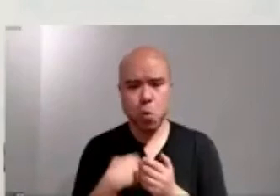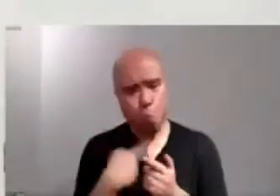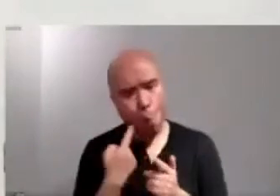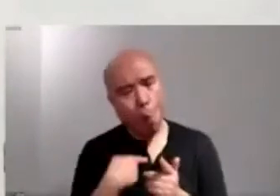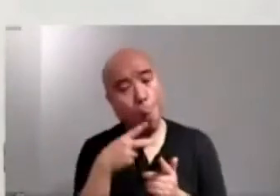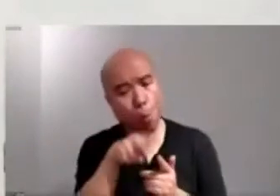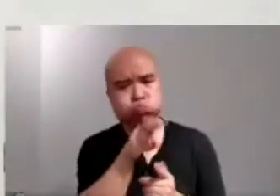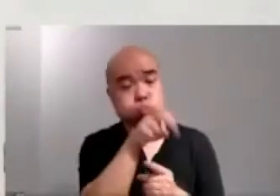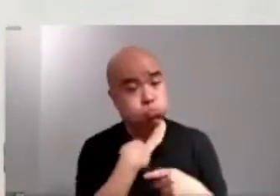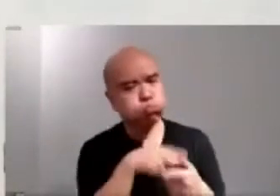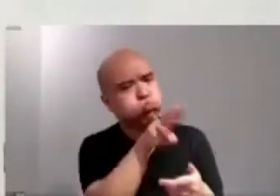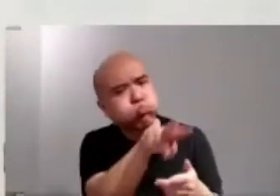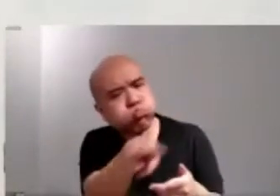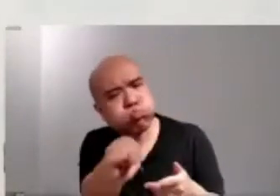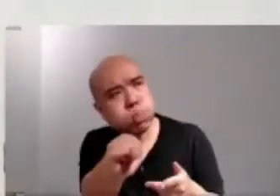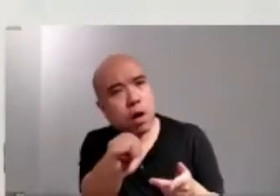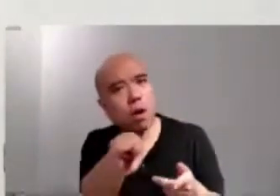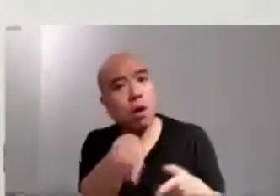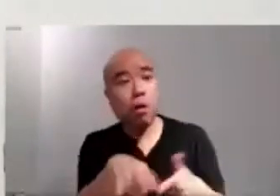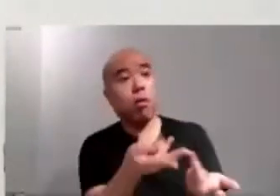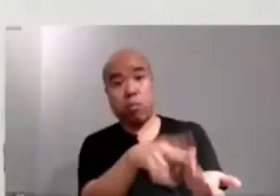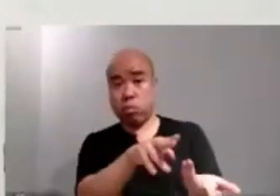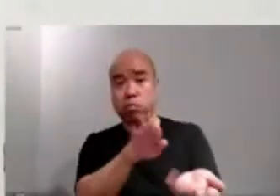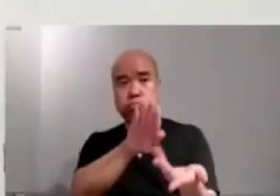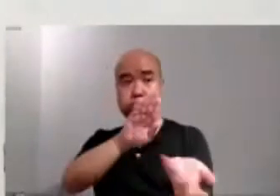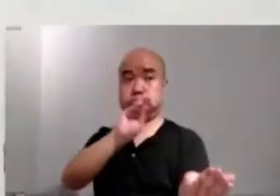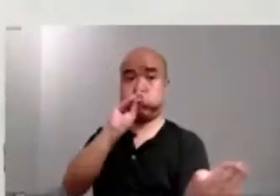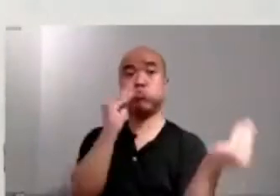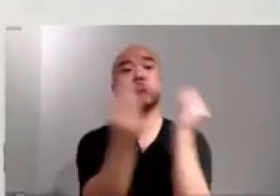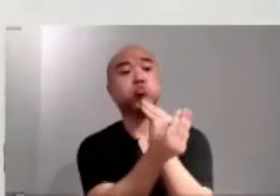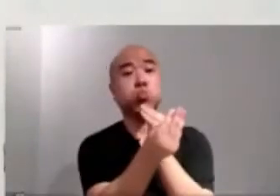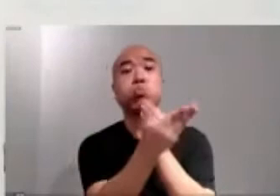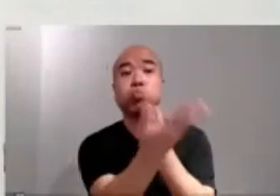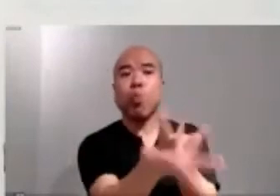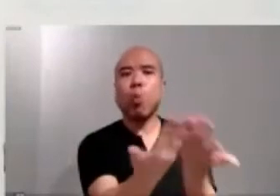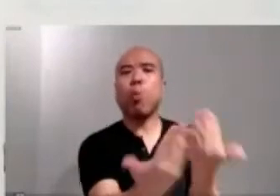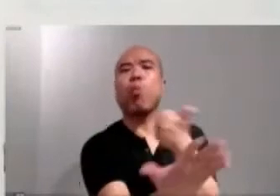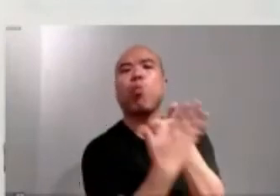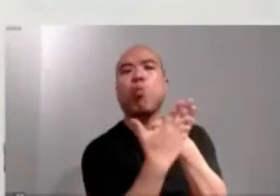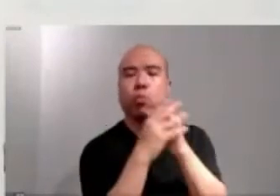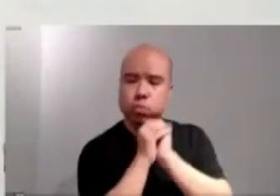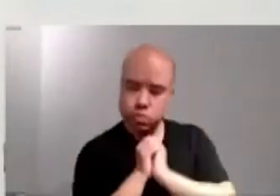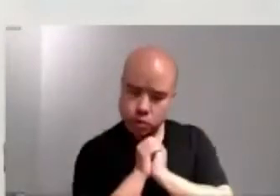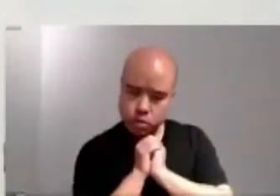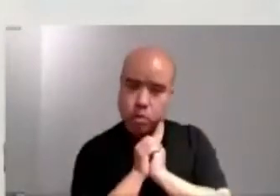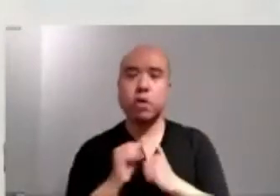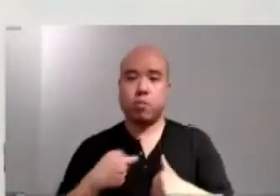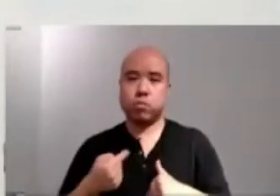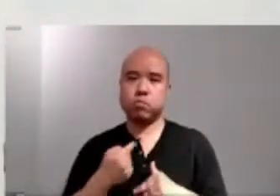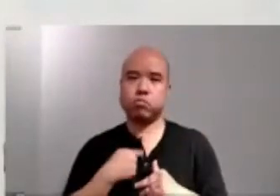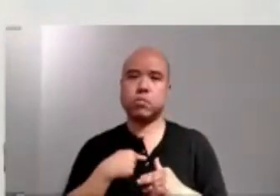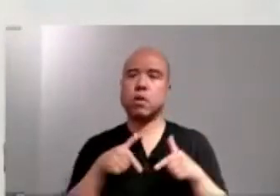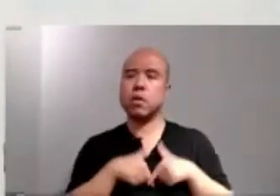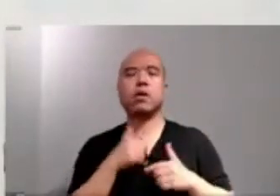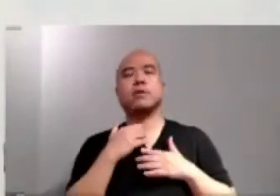佢哋啊嘛，但係點知咧呢啲小朋友倒翻轉頭咧嚟為我祈禱。咁我係好感動，同埋我心靈上邊咧得到一個好大嘅安